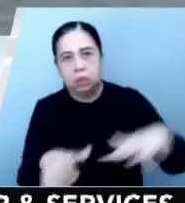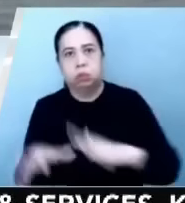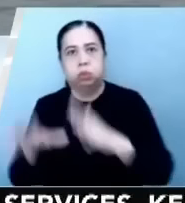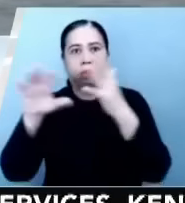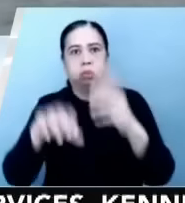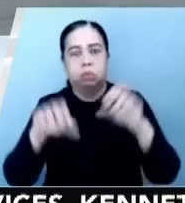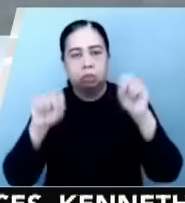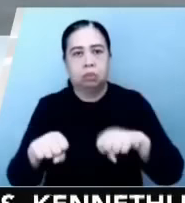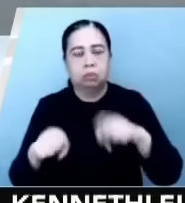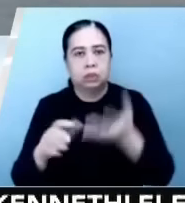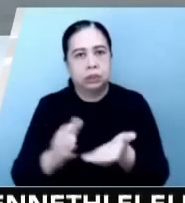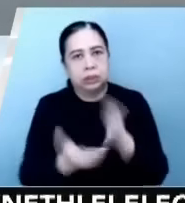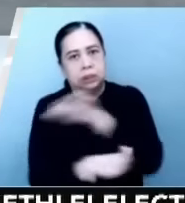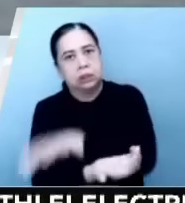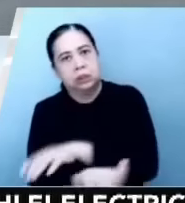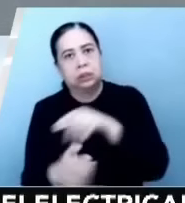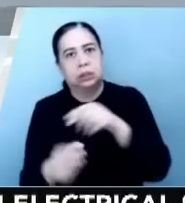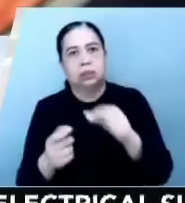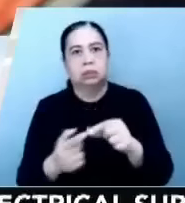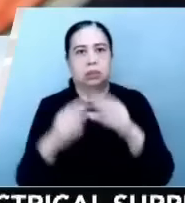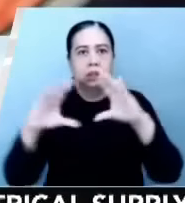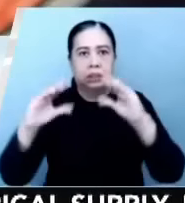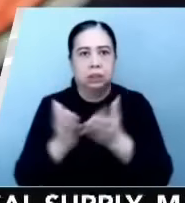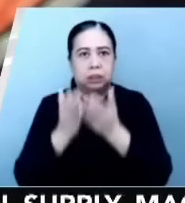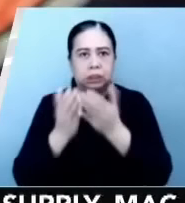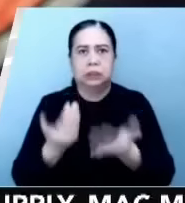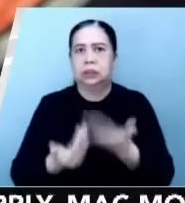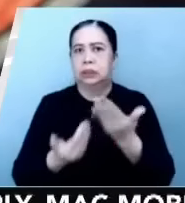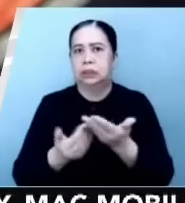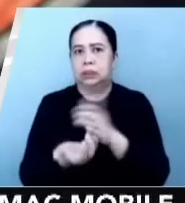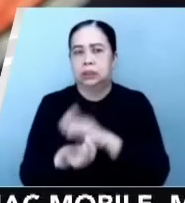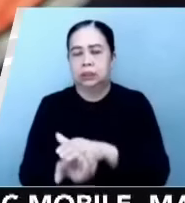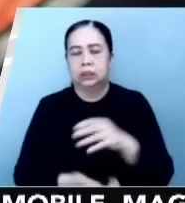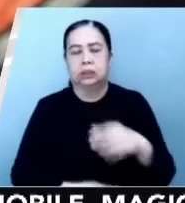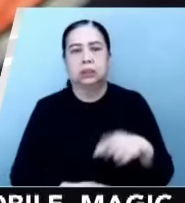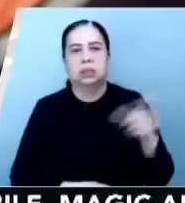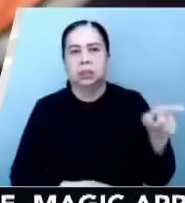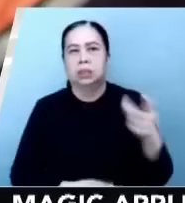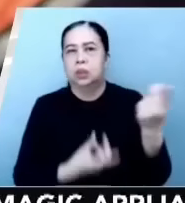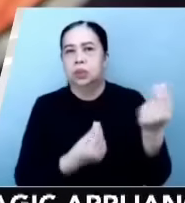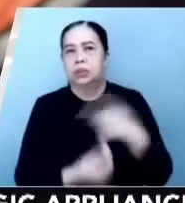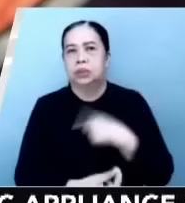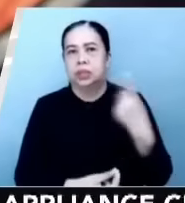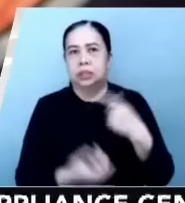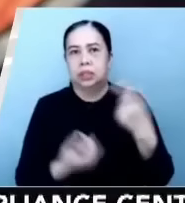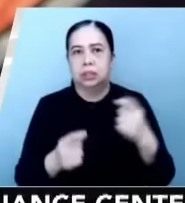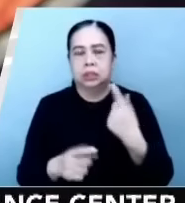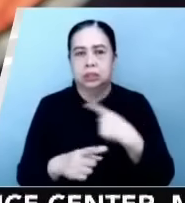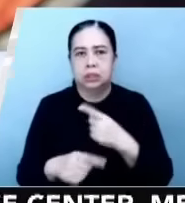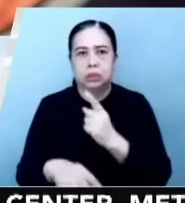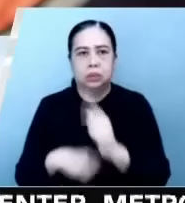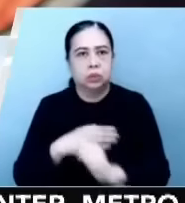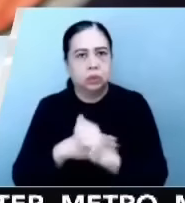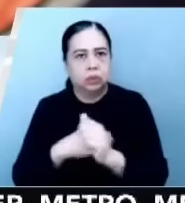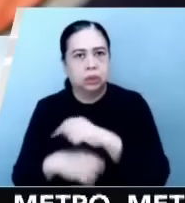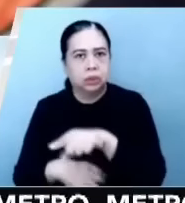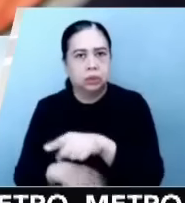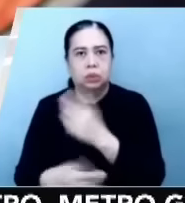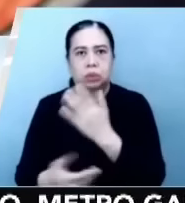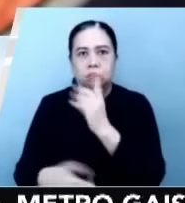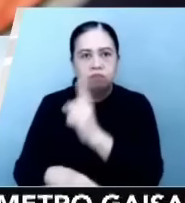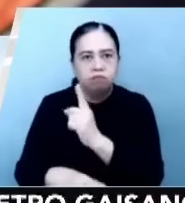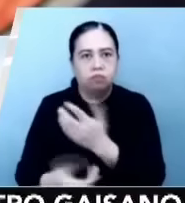boat. This just an action for China to intimidate ang ating mga marine scientists para tigilan nila yung ginagawa nilang